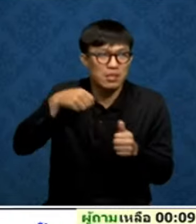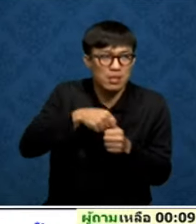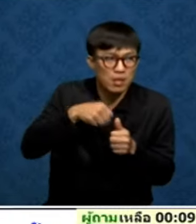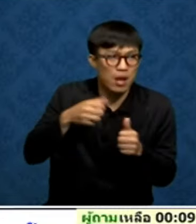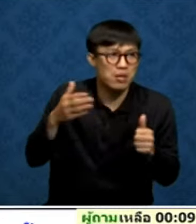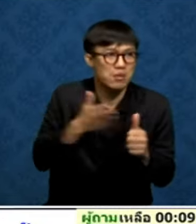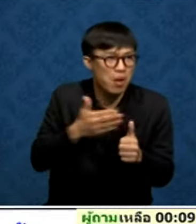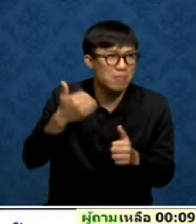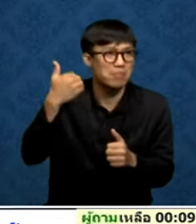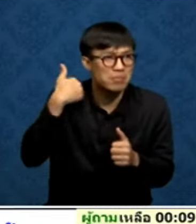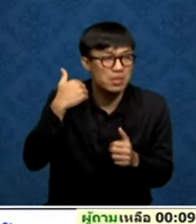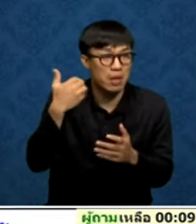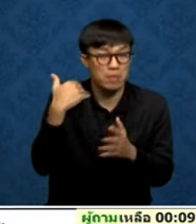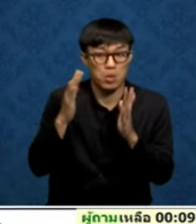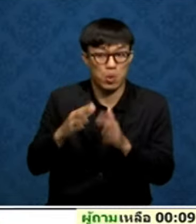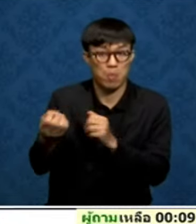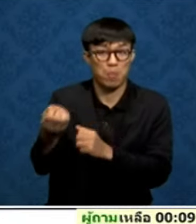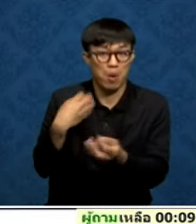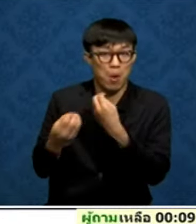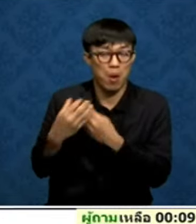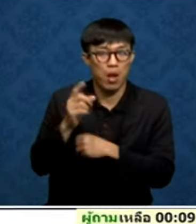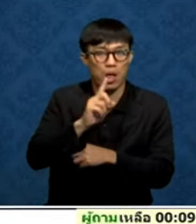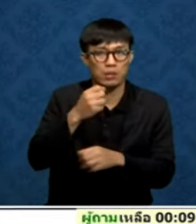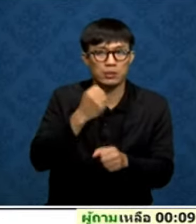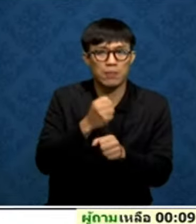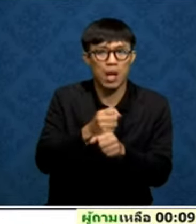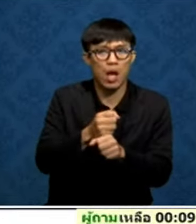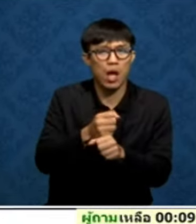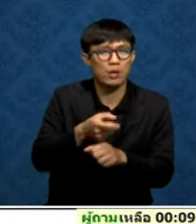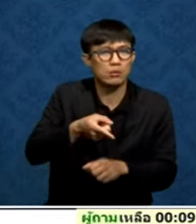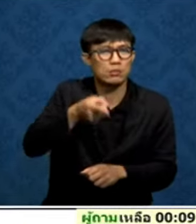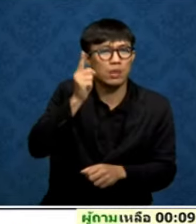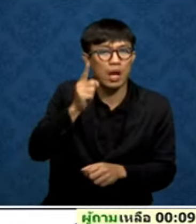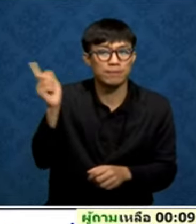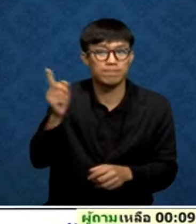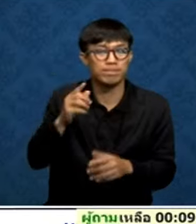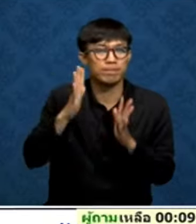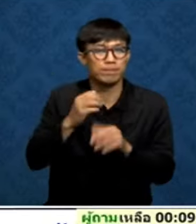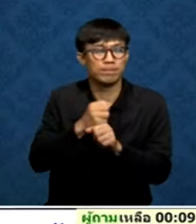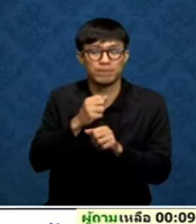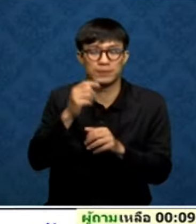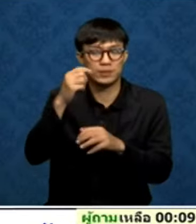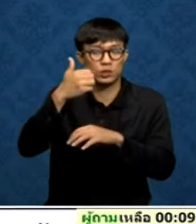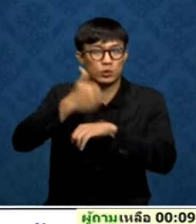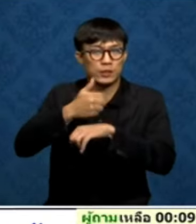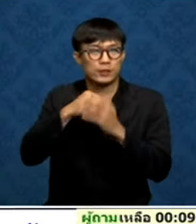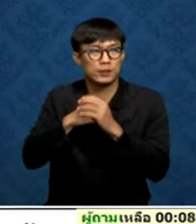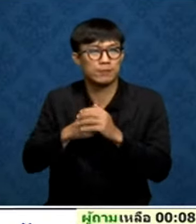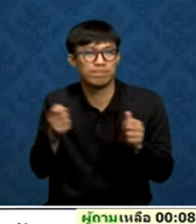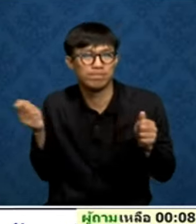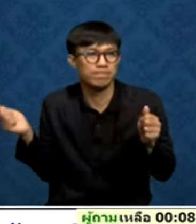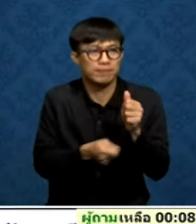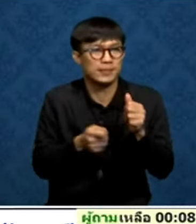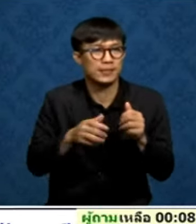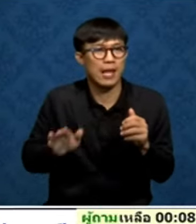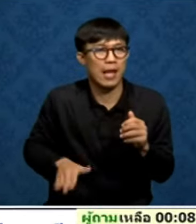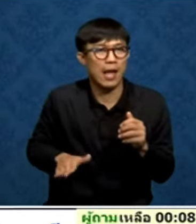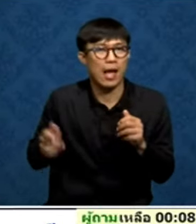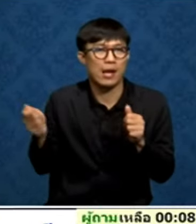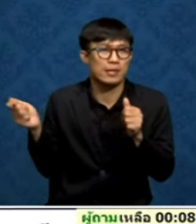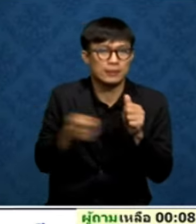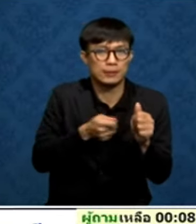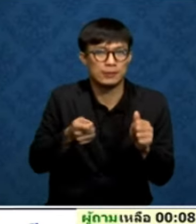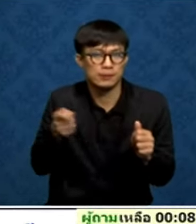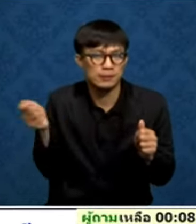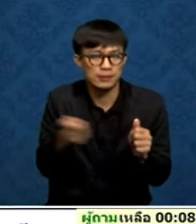โทรมาเล่าให้ผมฟังเองครับว่าทำงานช้าโดนตีขาเลยนะครับนี่ผิดกฎหมายเต็มๆนะครับ